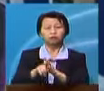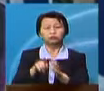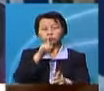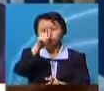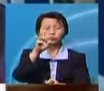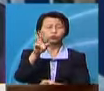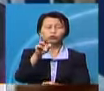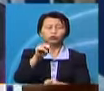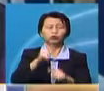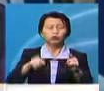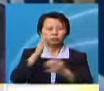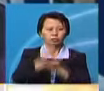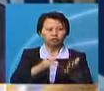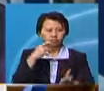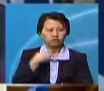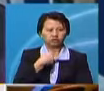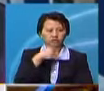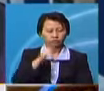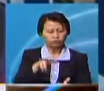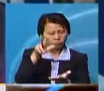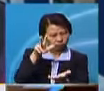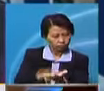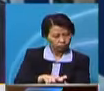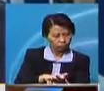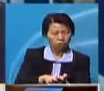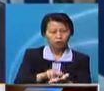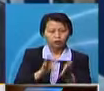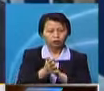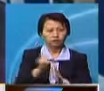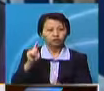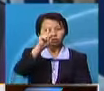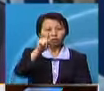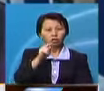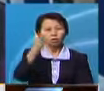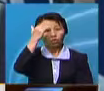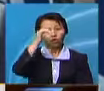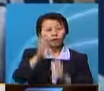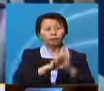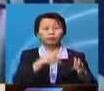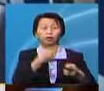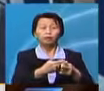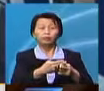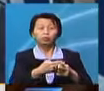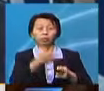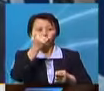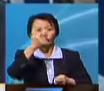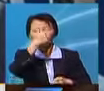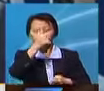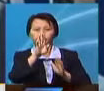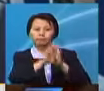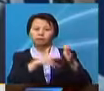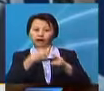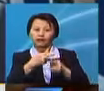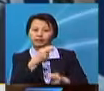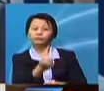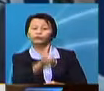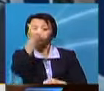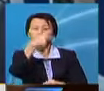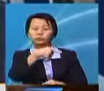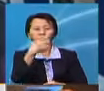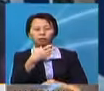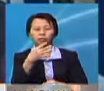benar. Jadi kita kena perlukan kesahihan. Jadi soalan yang tadi, kenapa bernama? Kerana bernama selalu first.